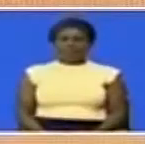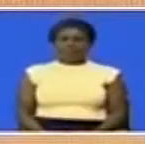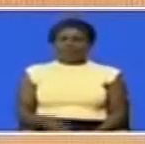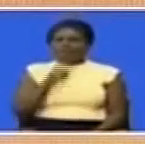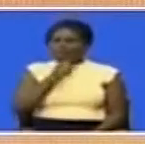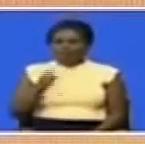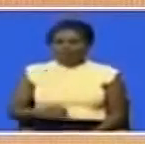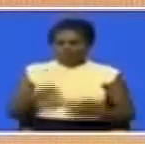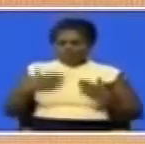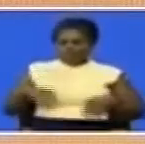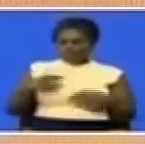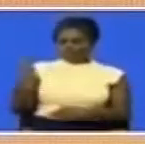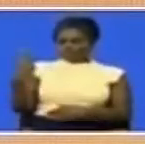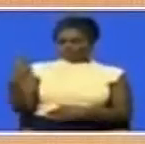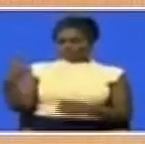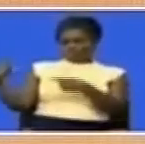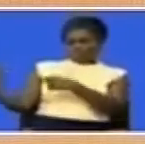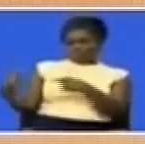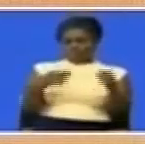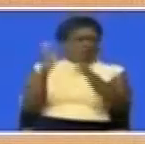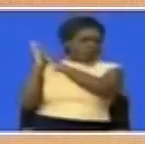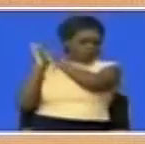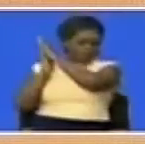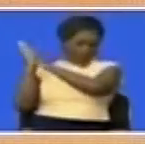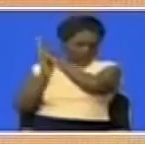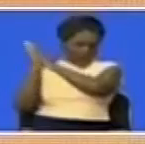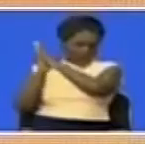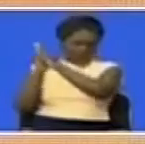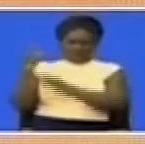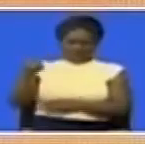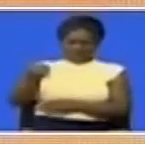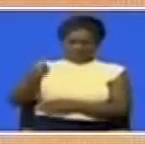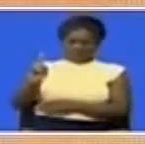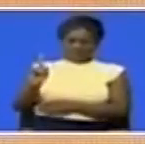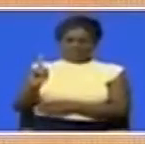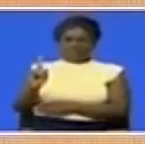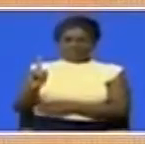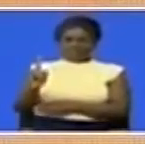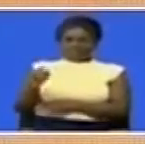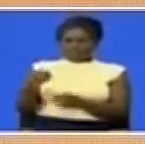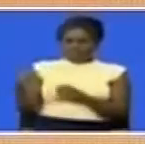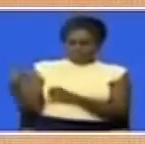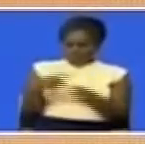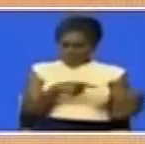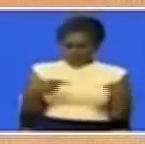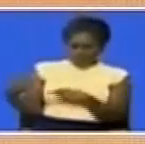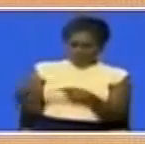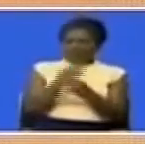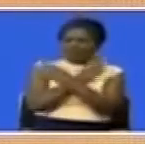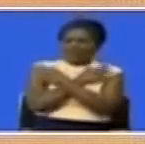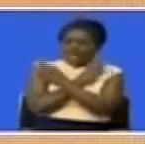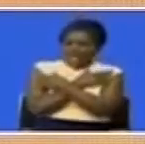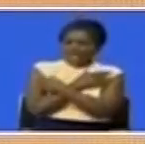Wakongwe wawili ambao walishiriki vita vya Mau Mau wanaodai kuwa walikuwa wakuruba na wasiri wa hayati Mzee